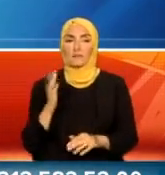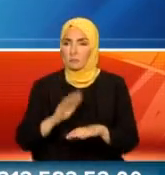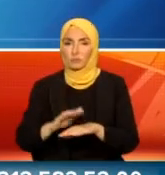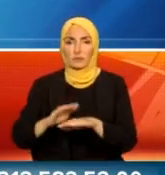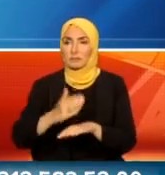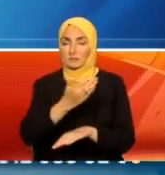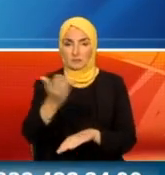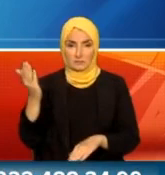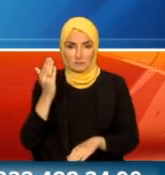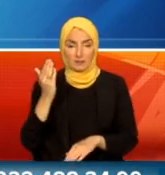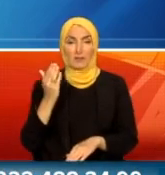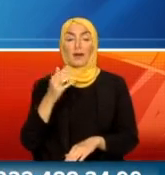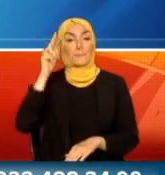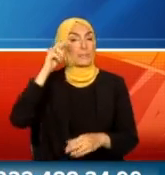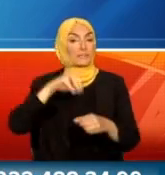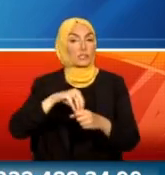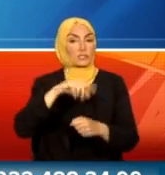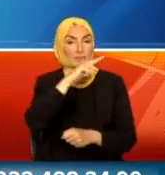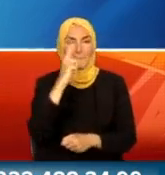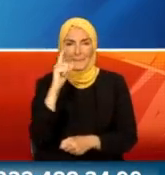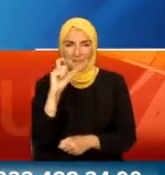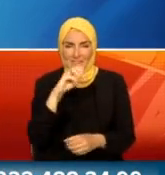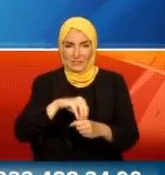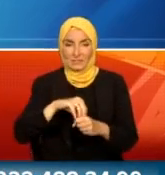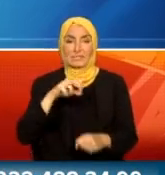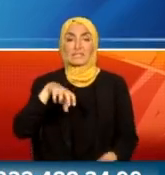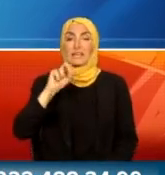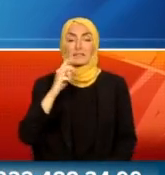80 milyon kişi tarafından kullanılıyor.